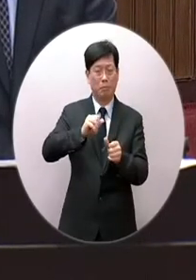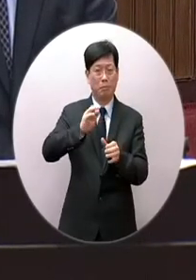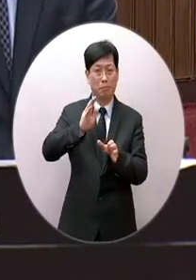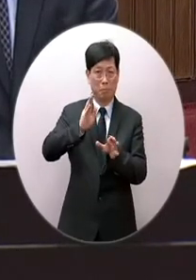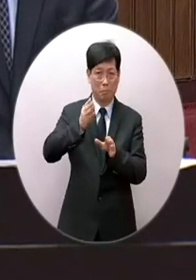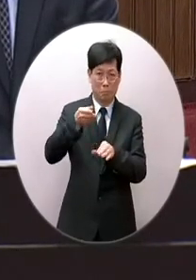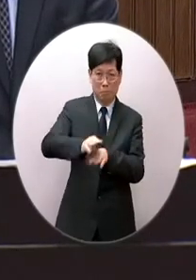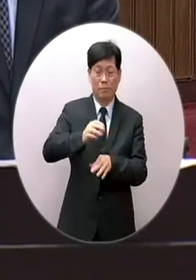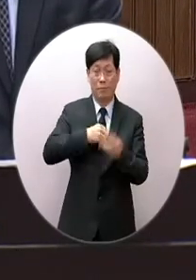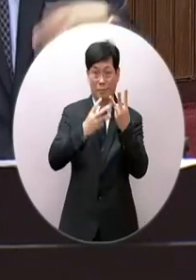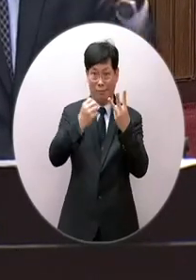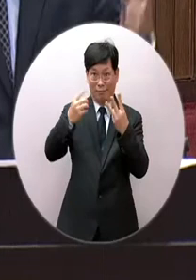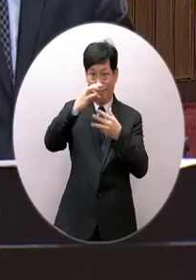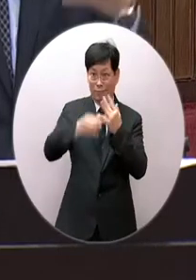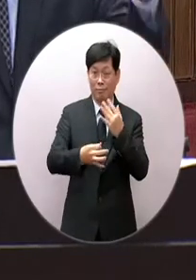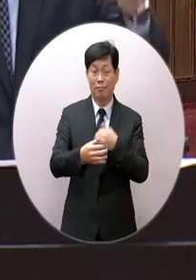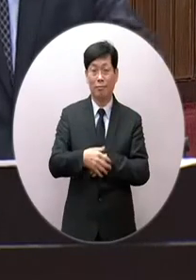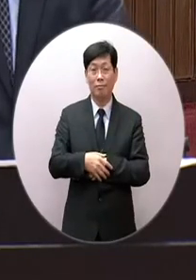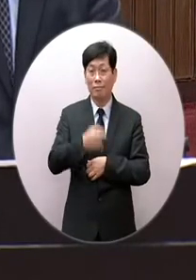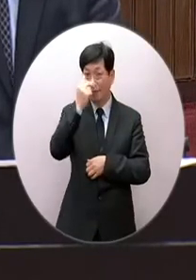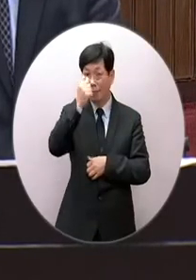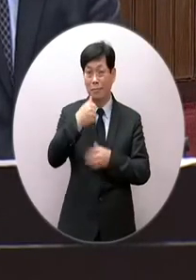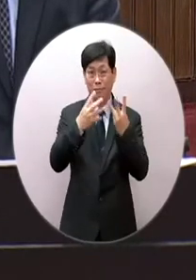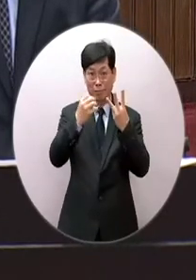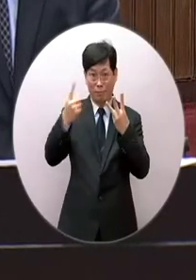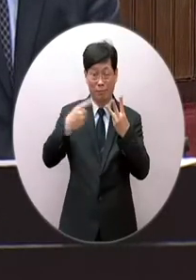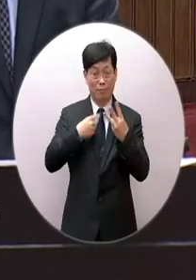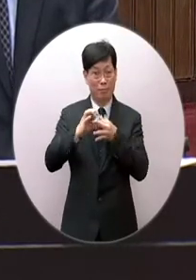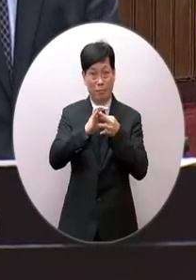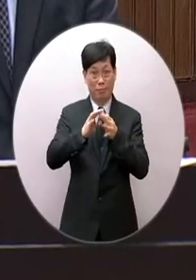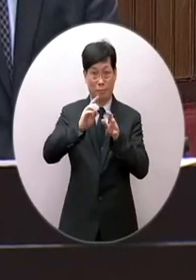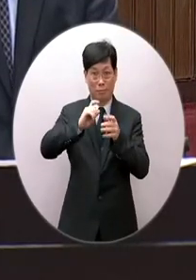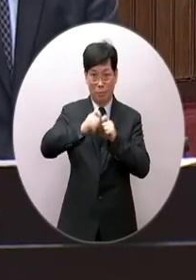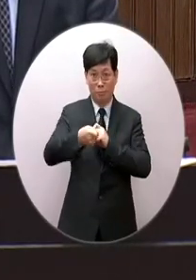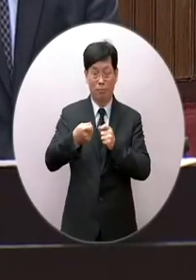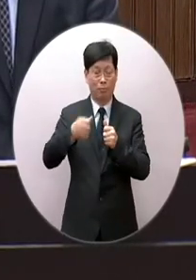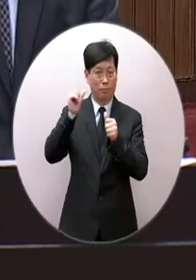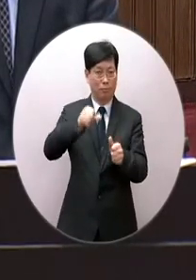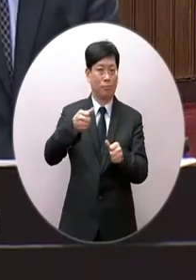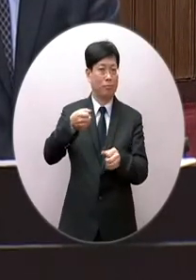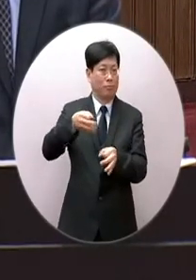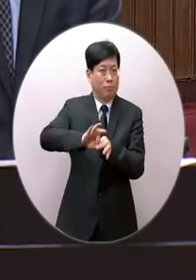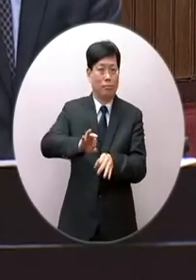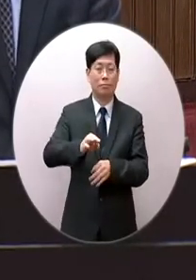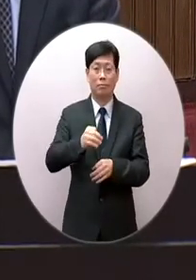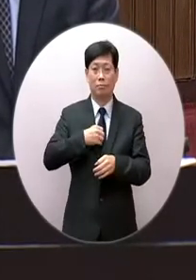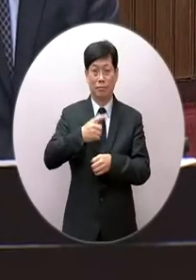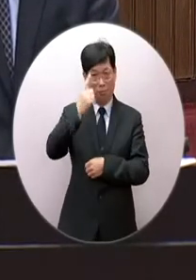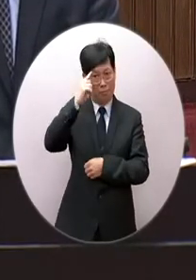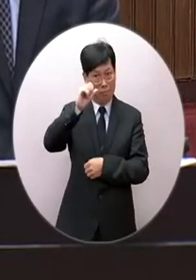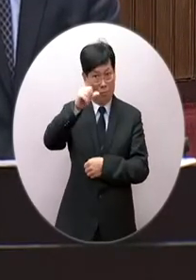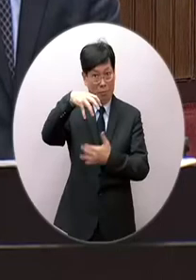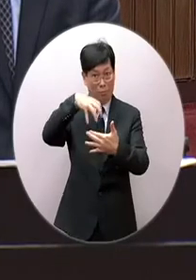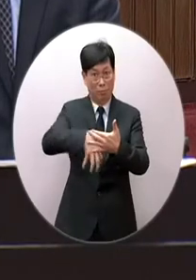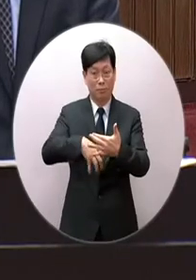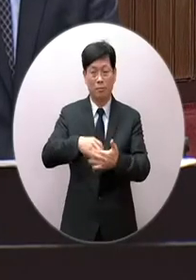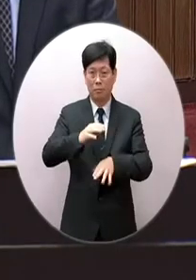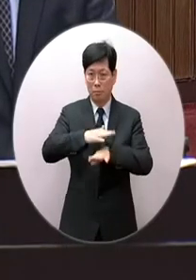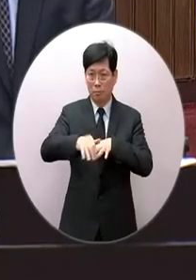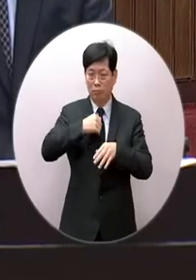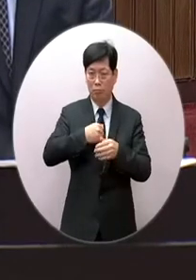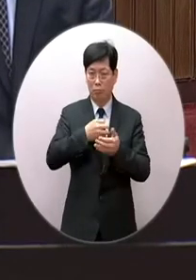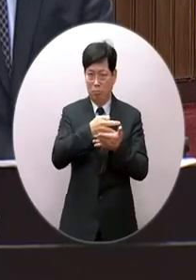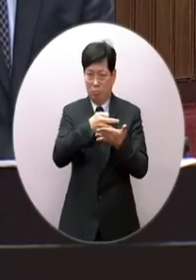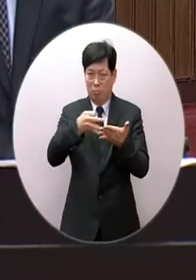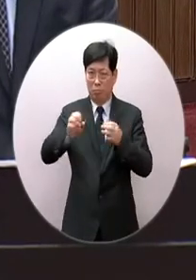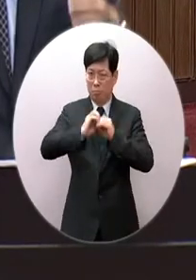别301的惩罚性啊，不是讲特别301的关税的一个制裁，那将在15天内要公布这个项目